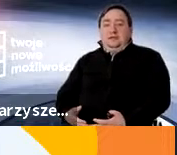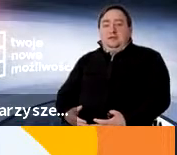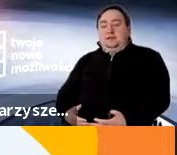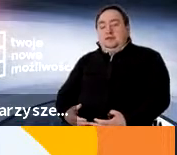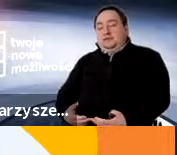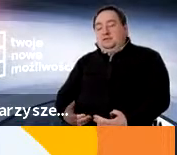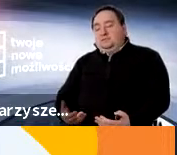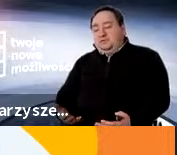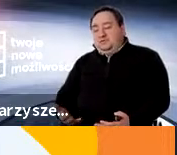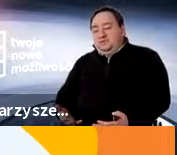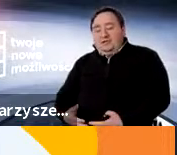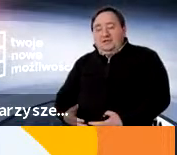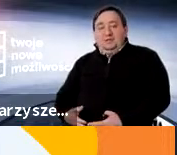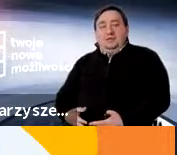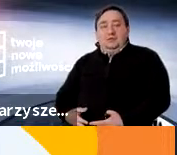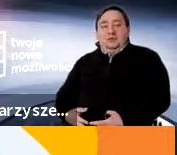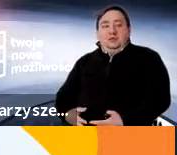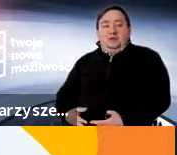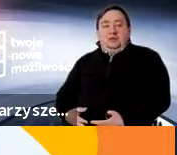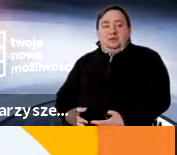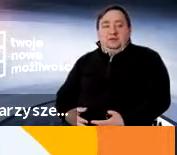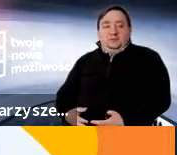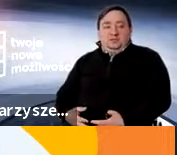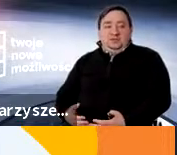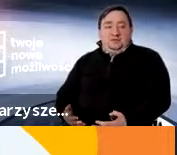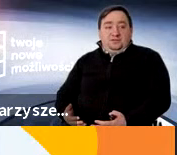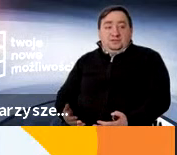zgodnie z